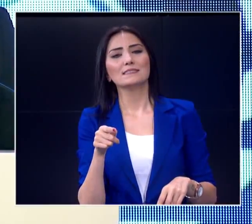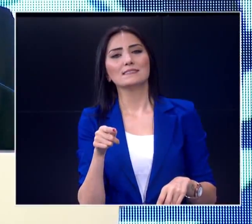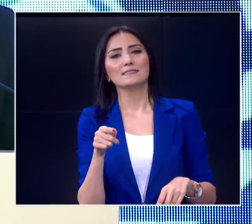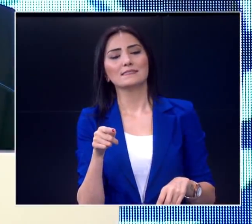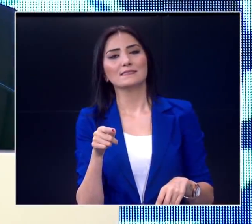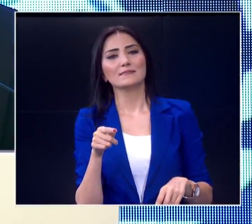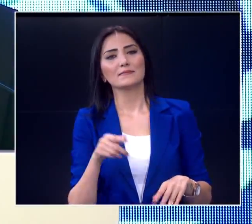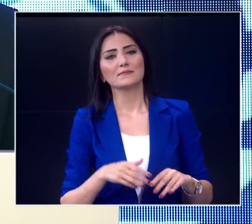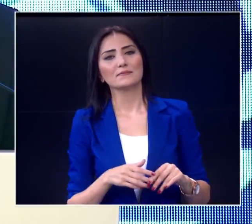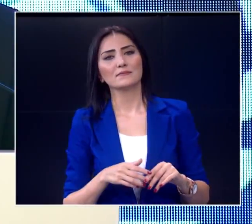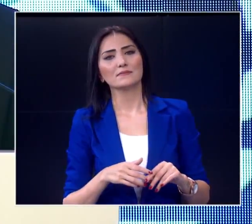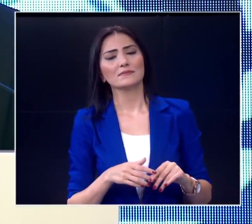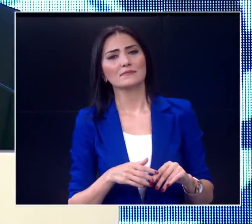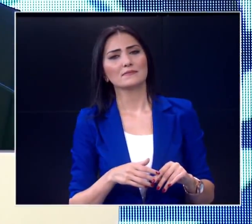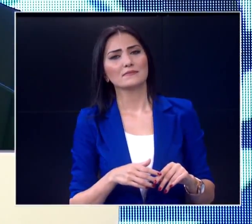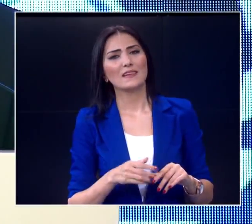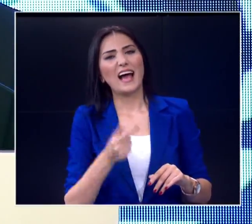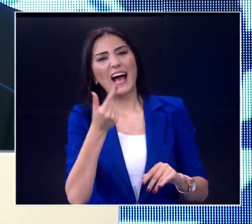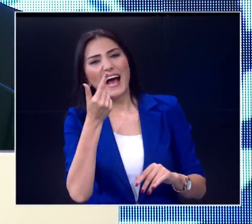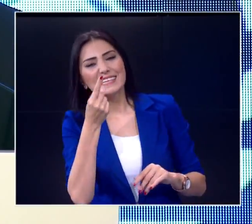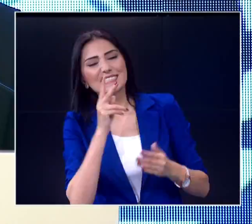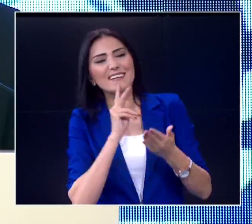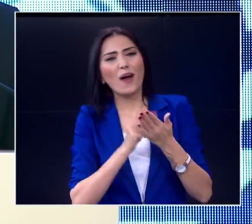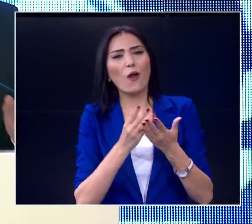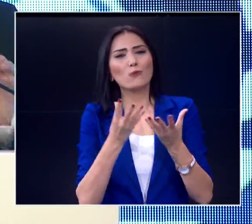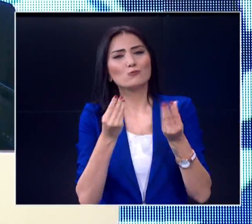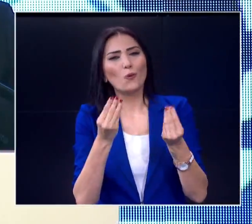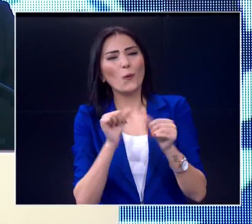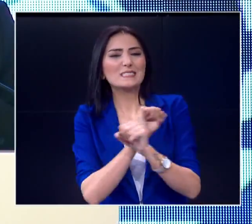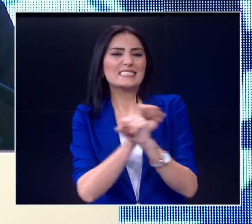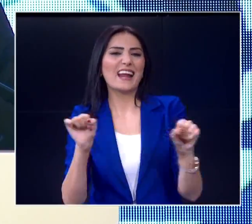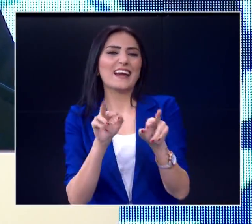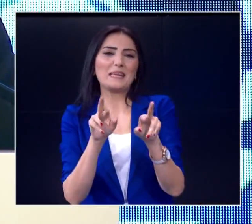de azı karar, çoğu zarar gibi bir şey.